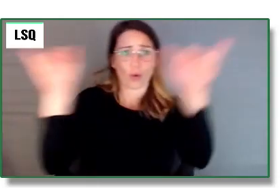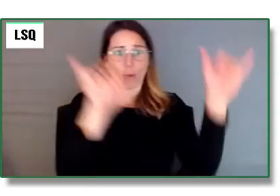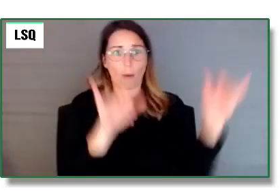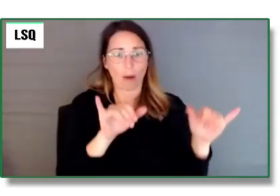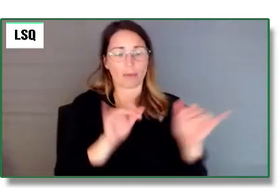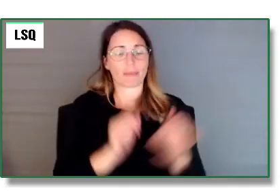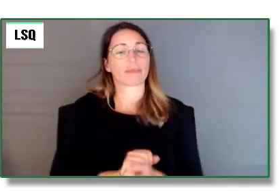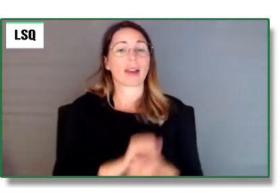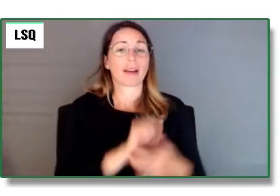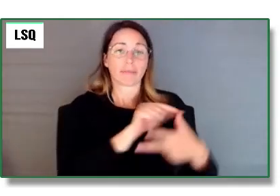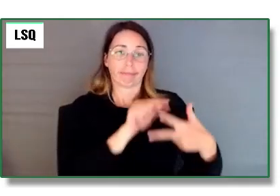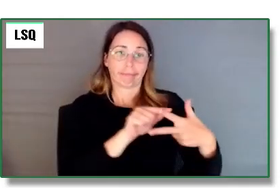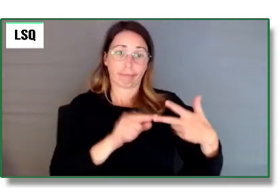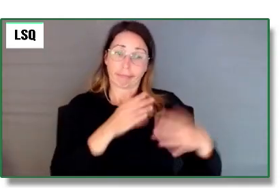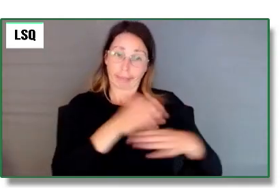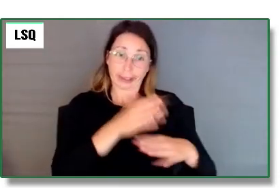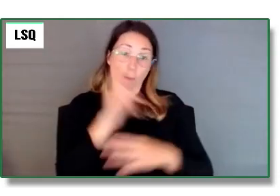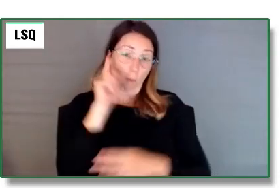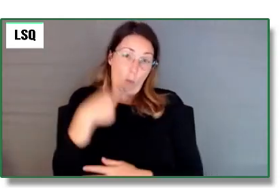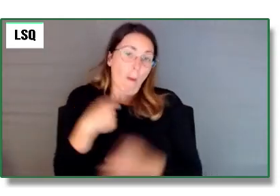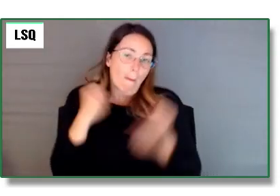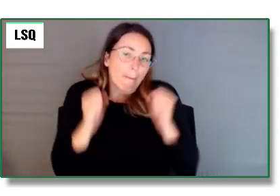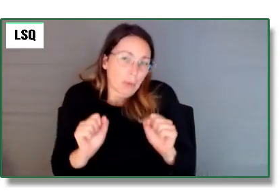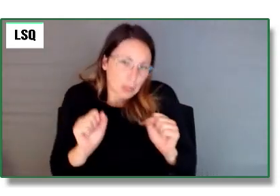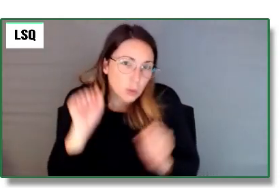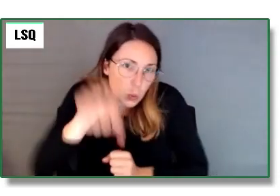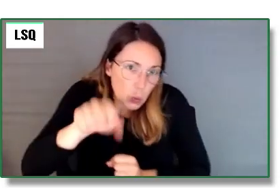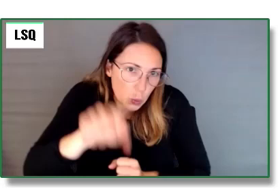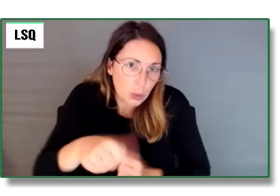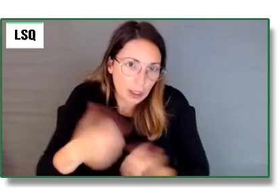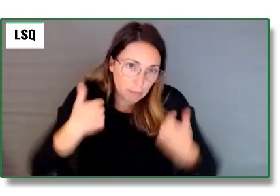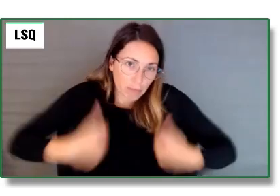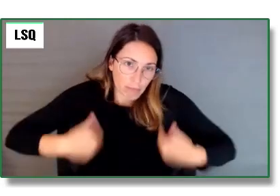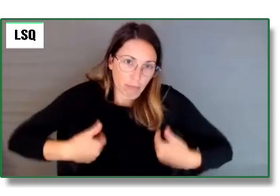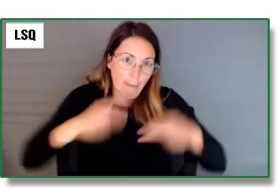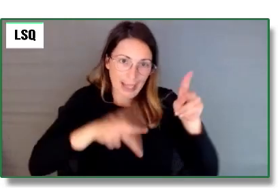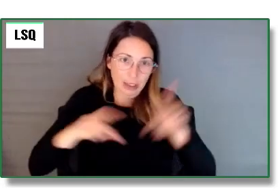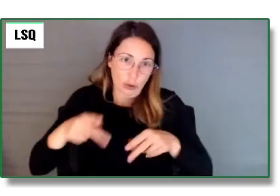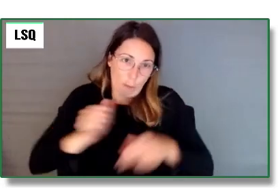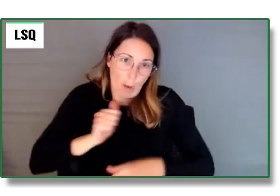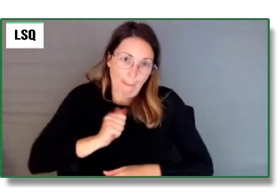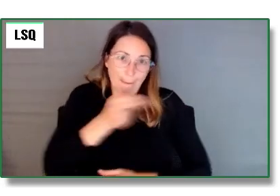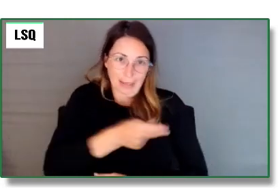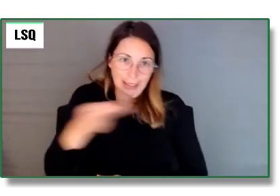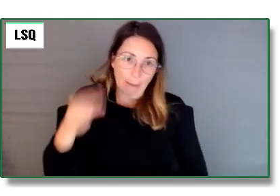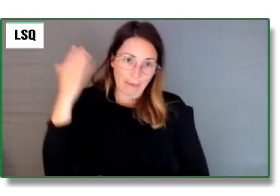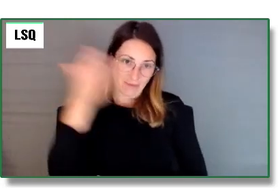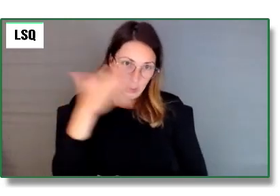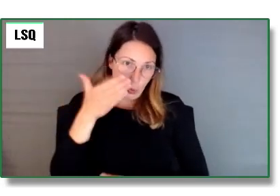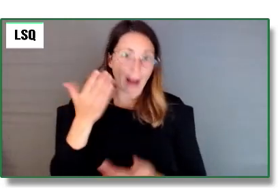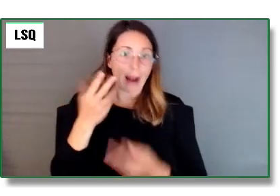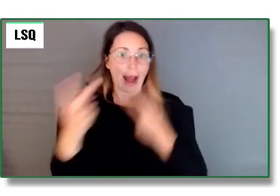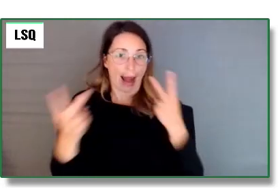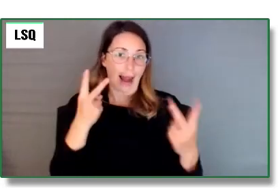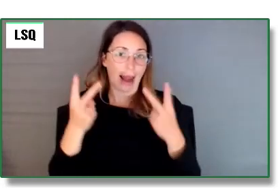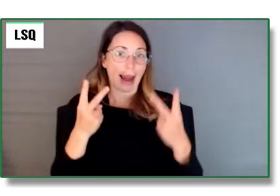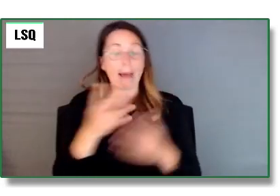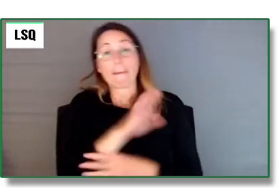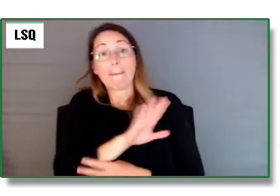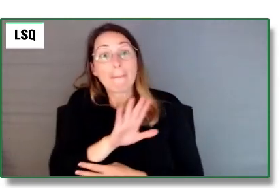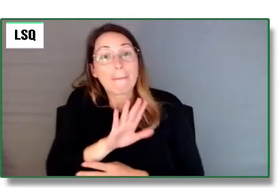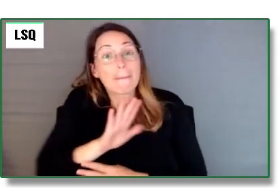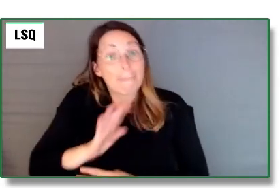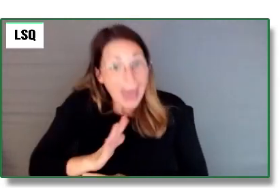tant que personne ayant un handicap visuel, mais ils n'étaient pas tous accessibles de la même manière. Et je dirais que certains étaient plus